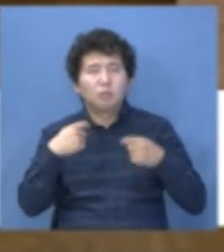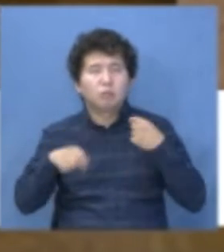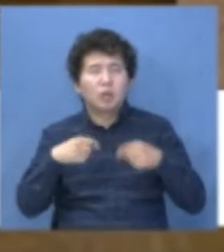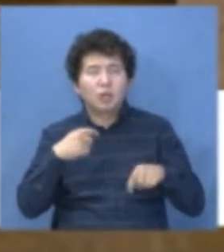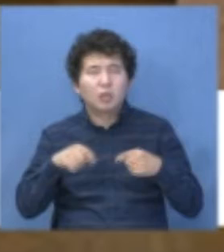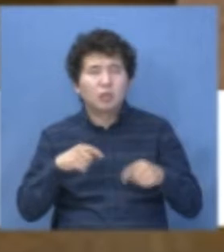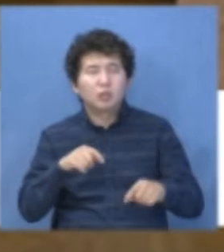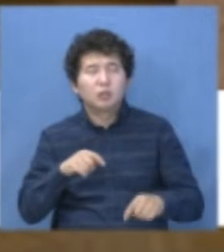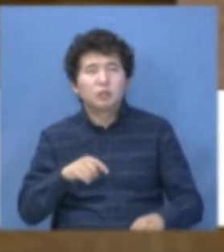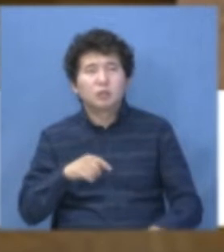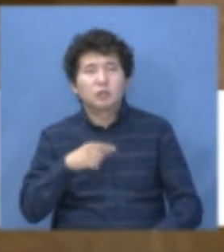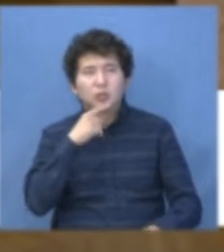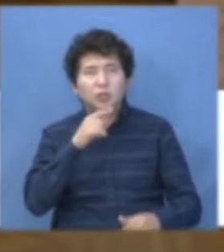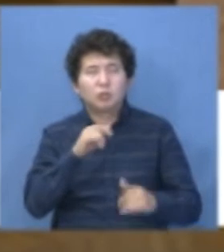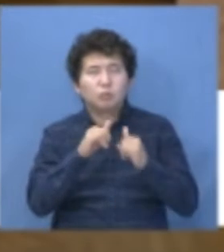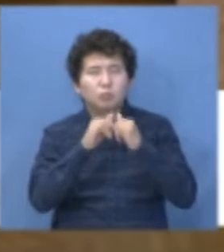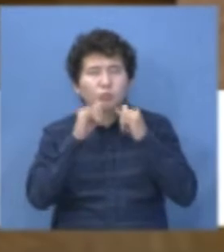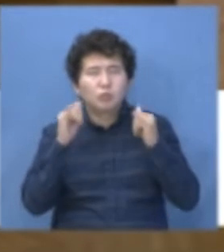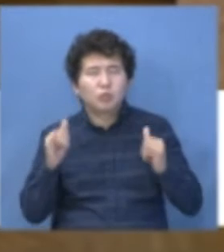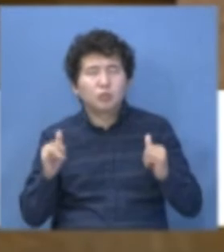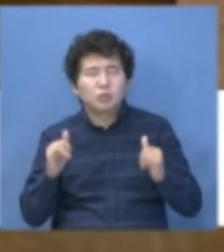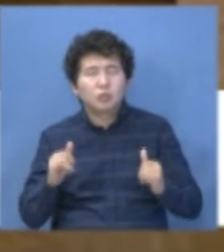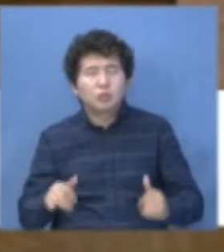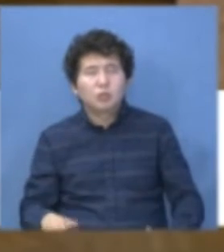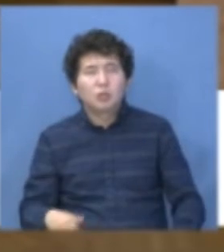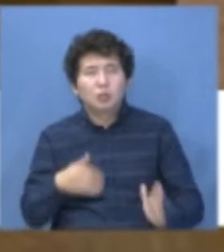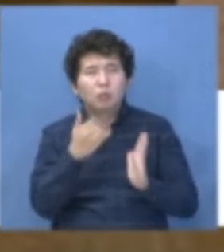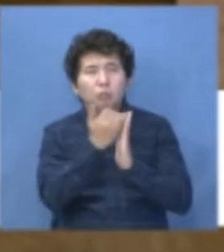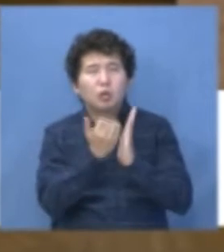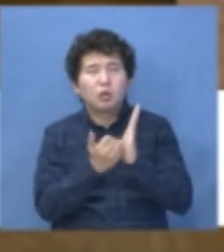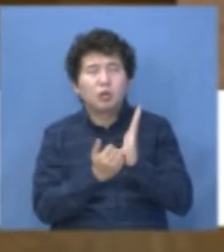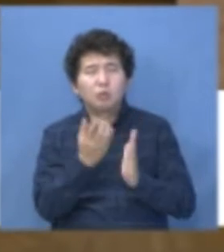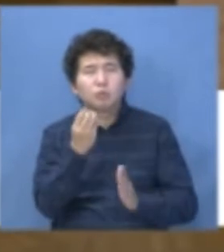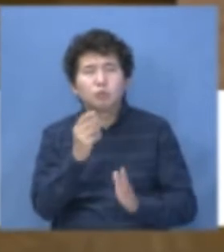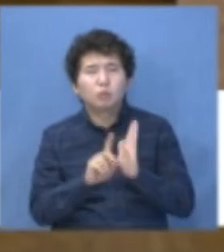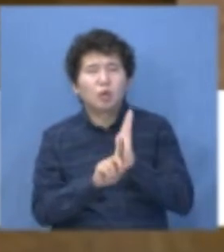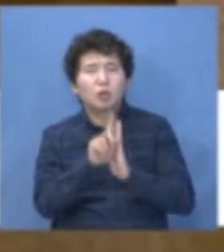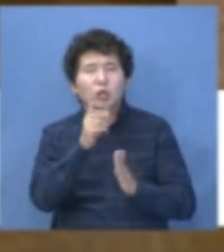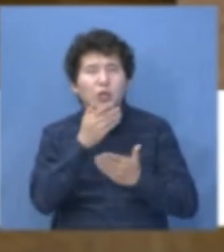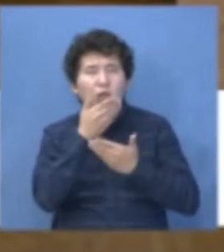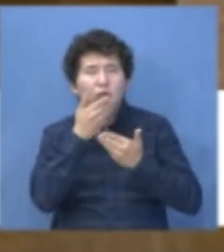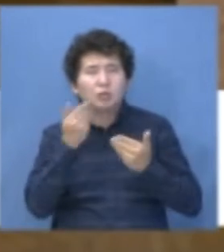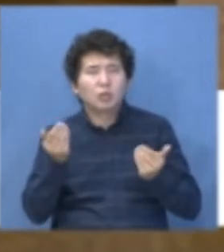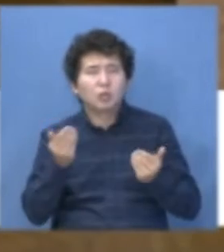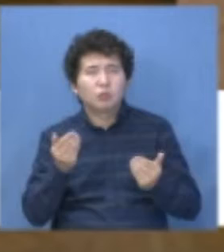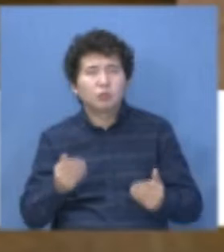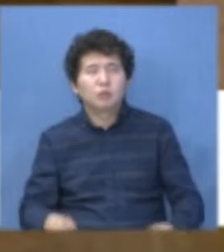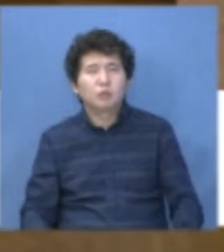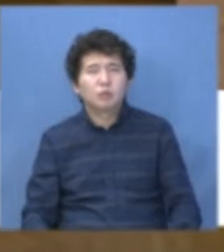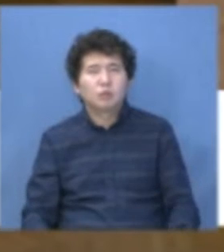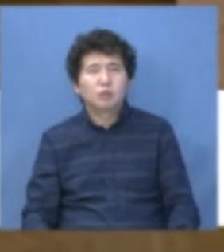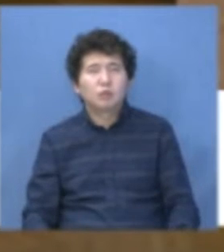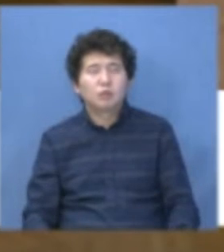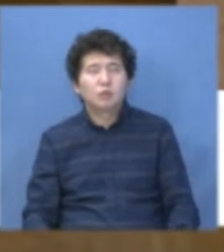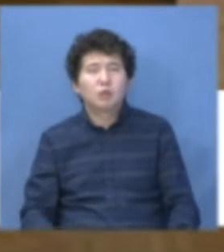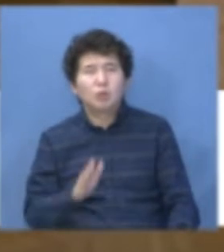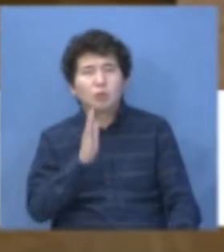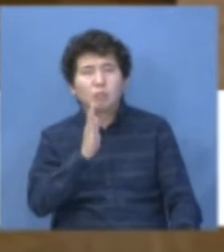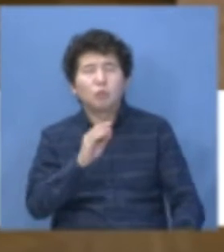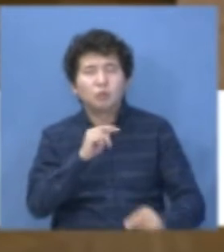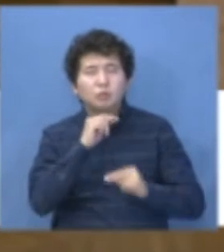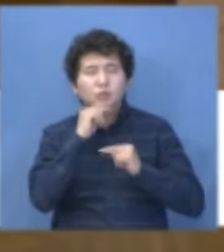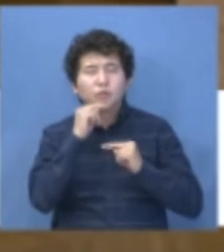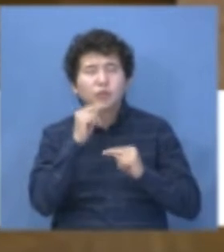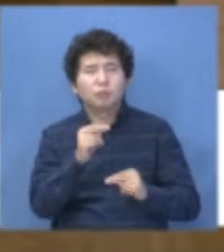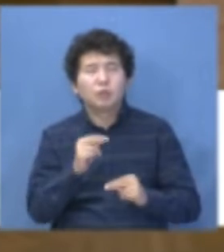кіруге тырысып жатқандар көп. Бір қызығы, әлі бағдарлама басталған жоқ, ал бұлар бағасын қойып саудалап жатыр. Абай болыңыздар деген